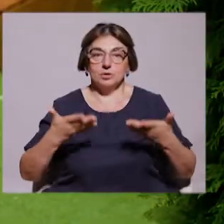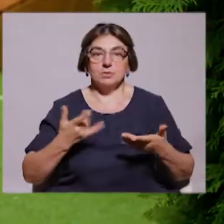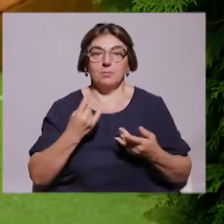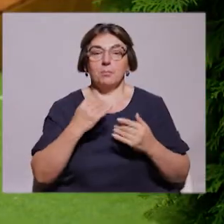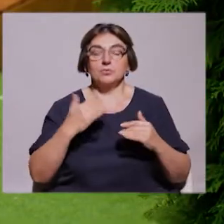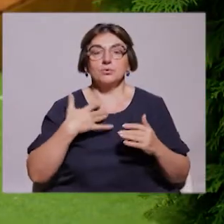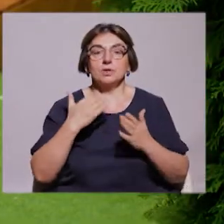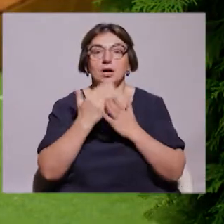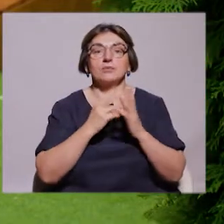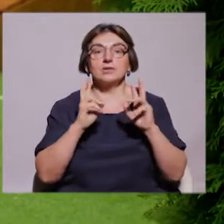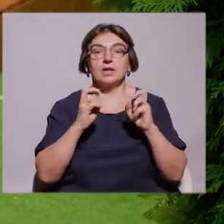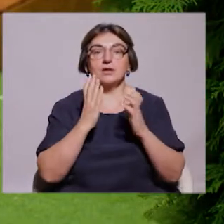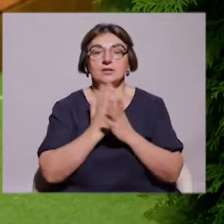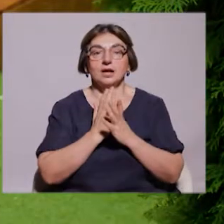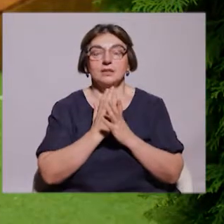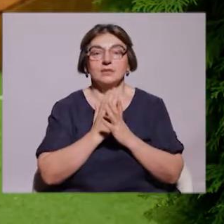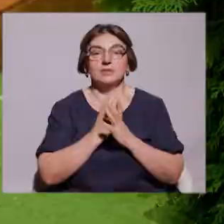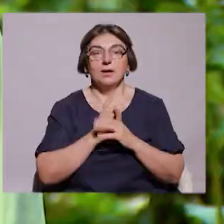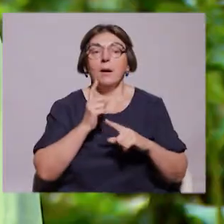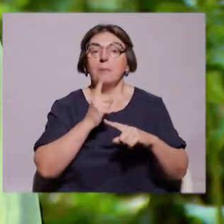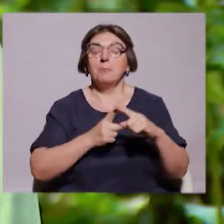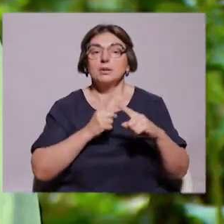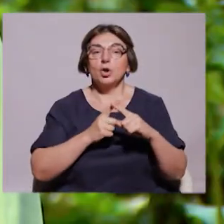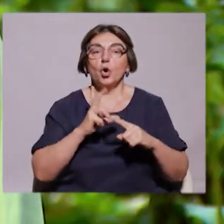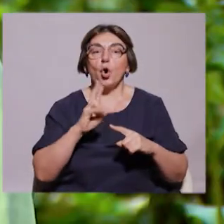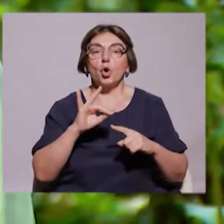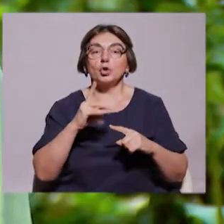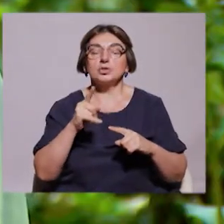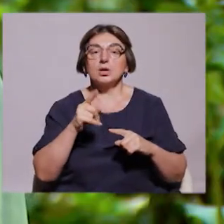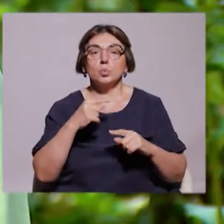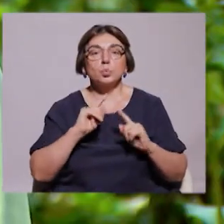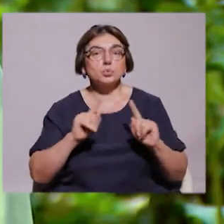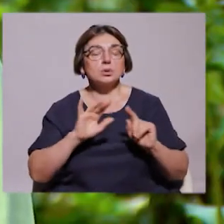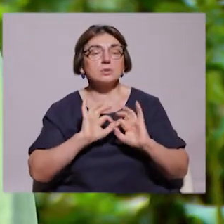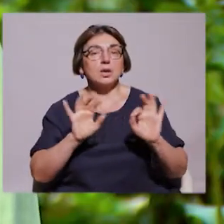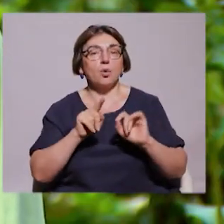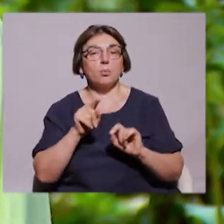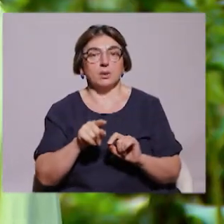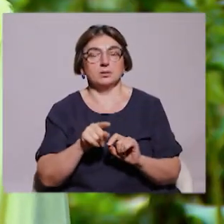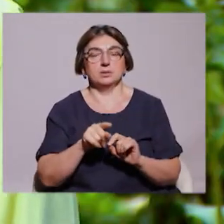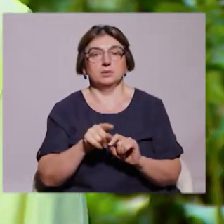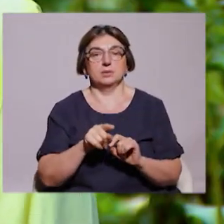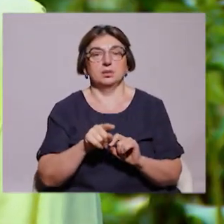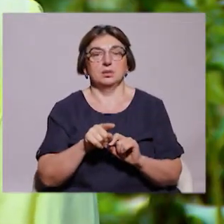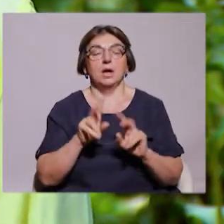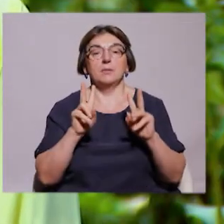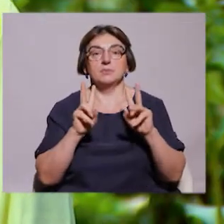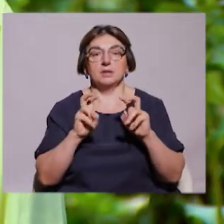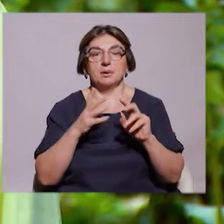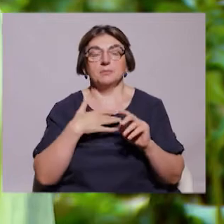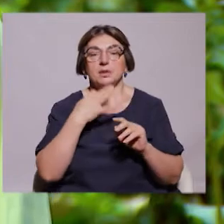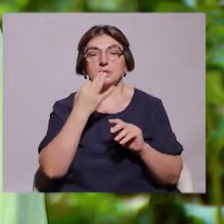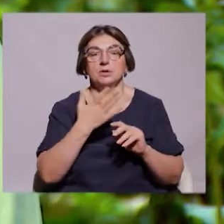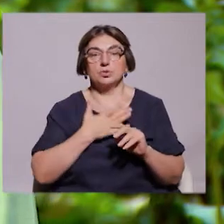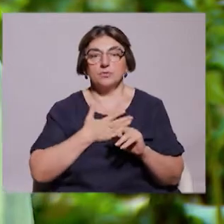მოგესალმებით ბავშვებო, ჩვენი დღევანდელი გაკვეთილის თემა არის ბერძნული კოლონიზაცია. სანამ უშუალო დავიწყებდე საუბარს ამ საკითხზე,